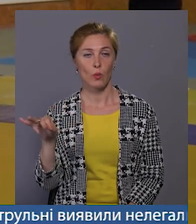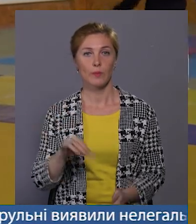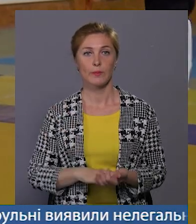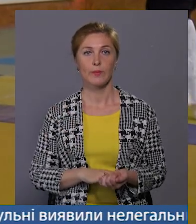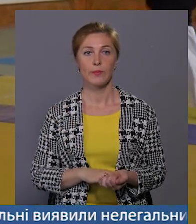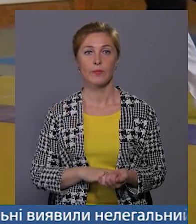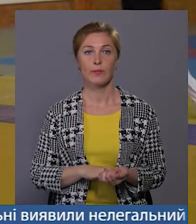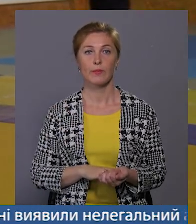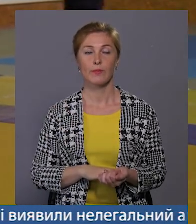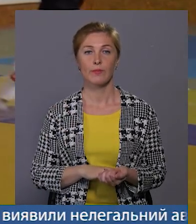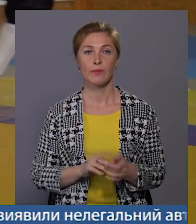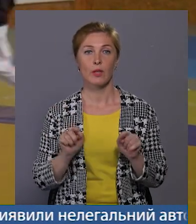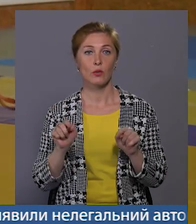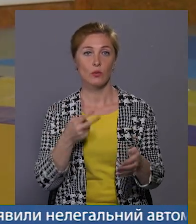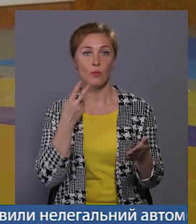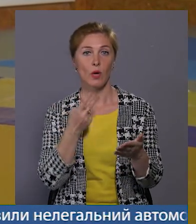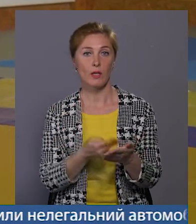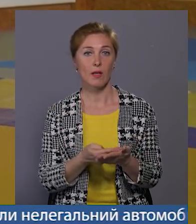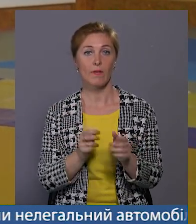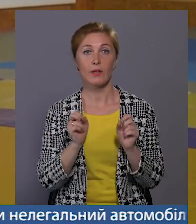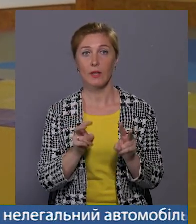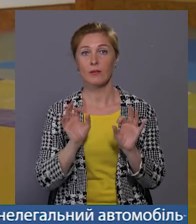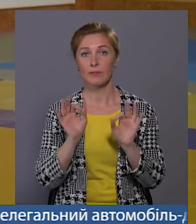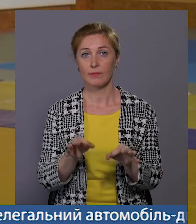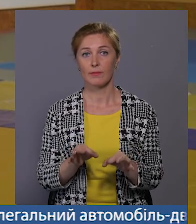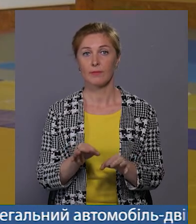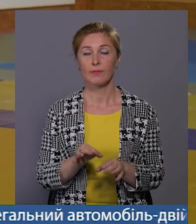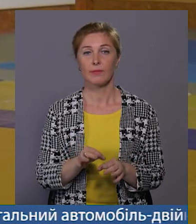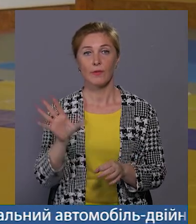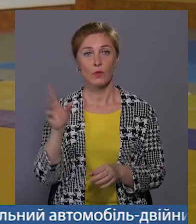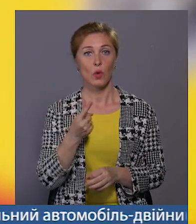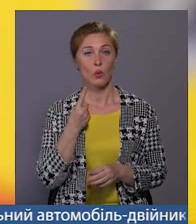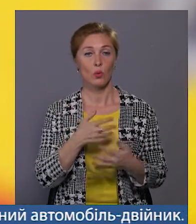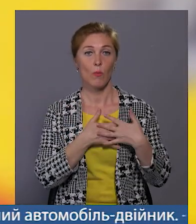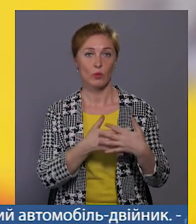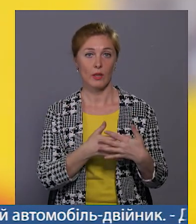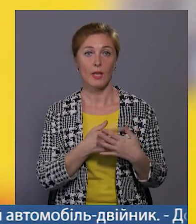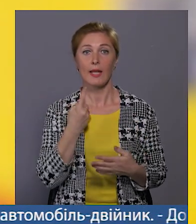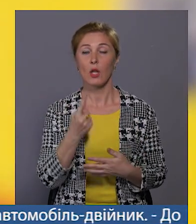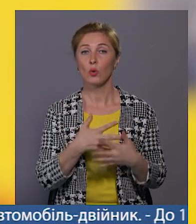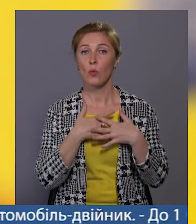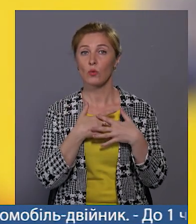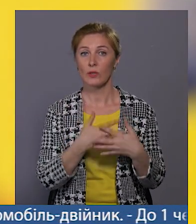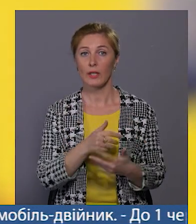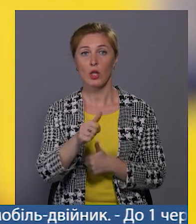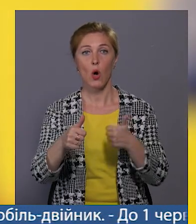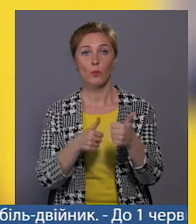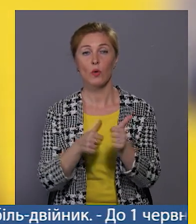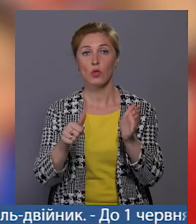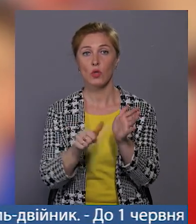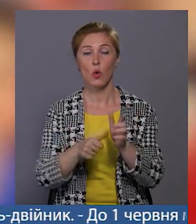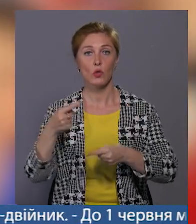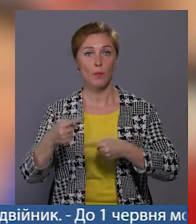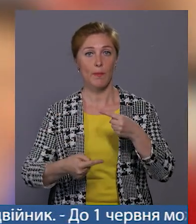вистрілив як положено, прийшов на всьому одному диханні. На одному диханні обійшов 6